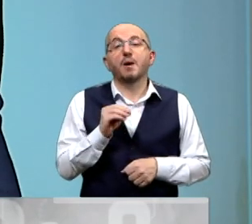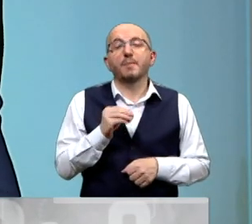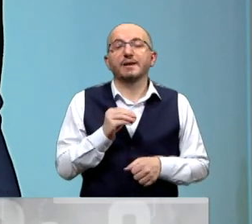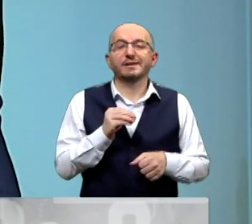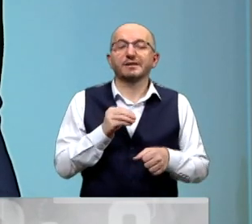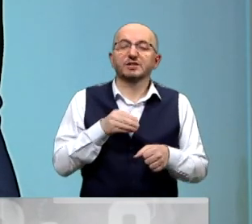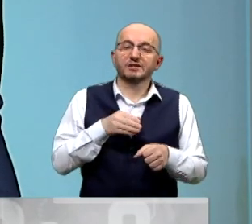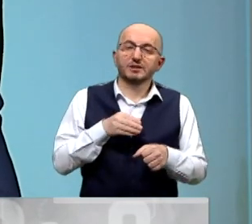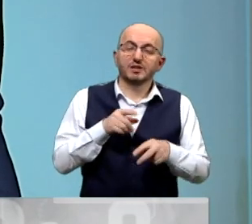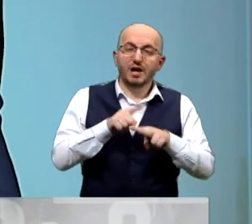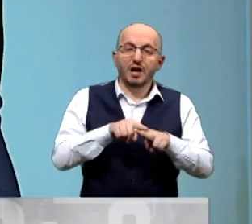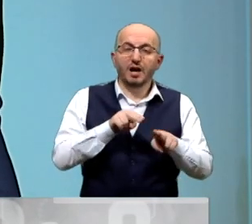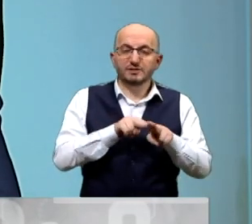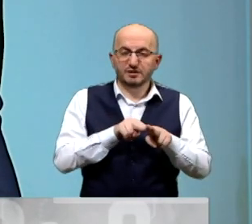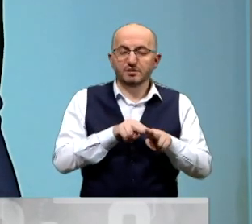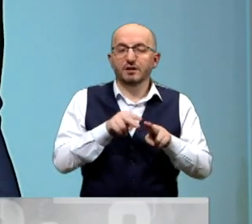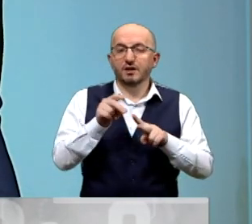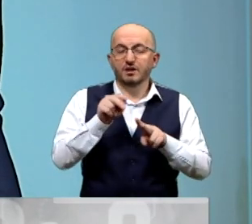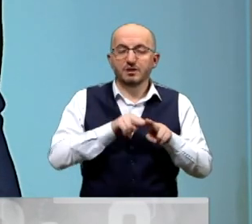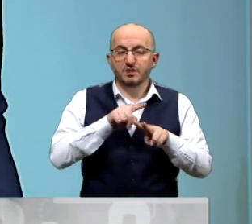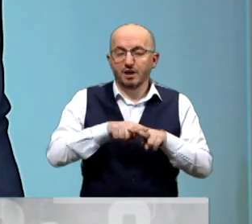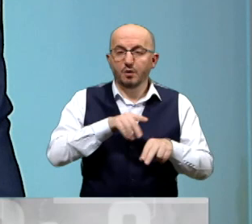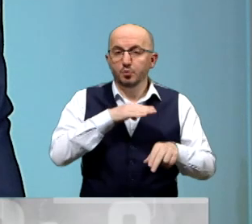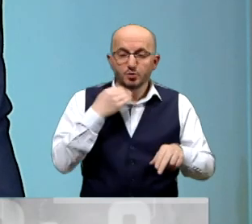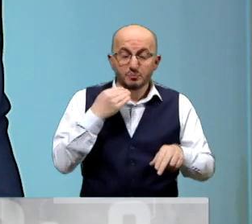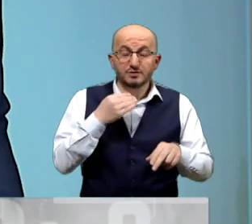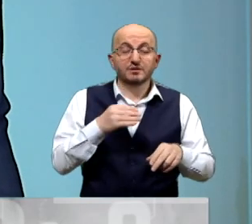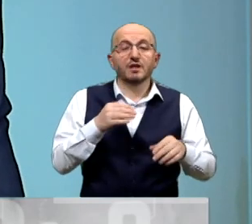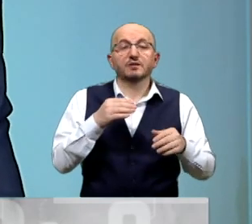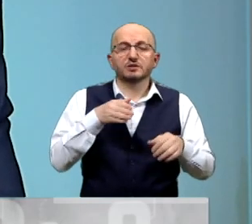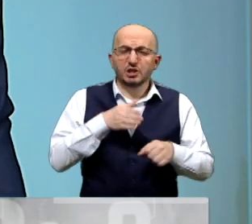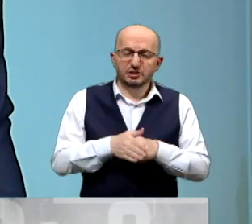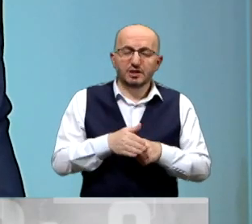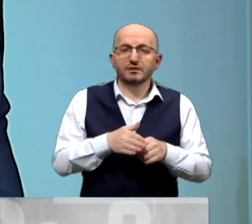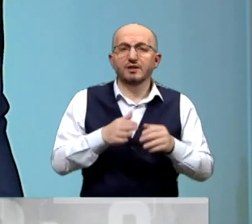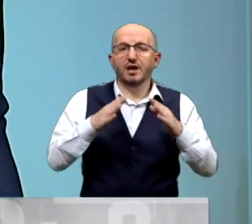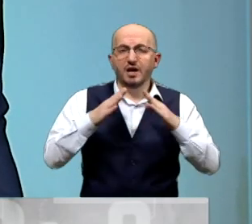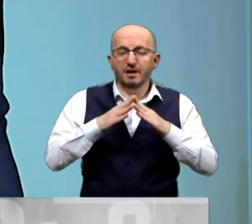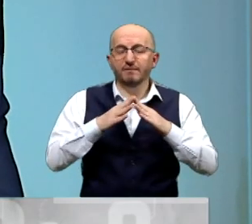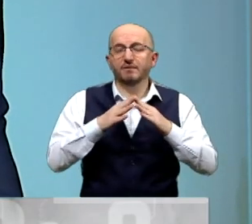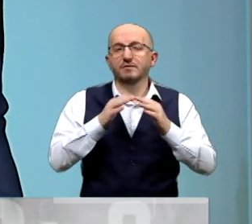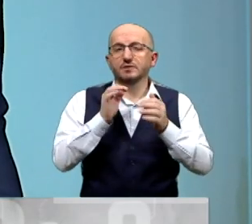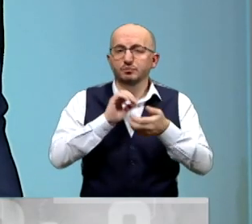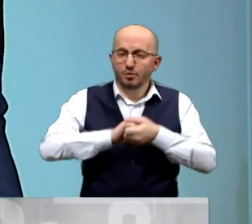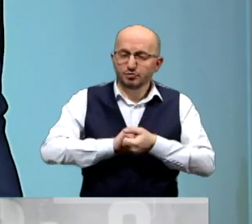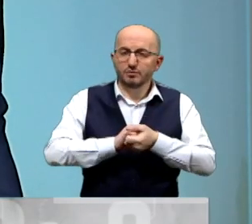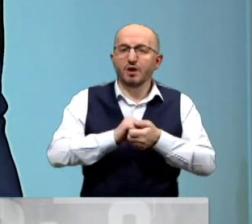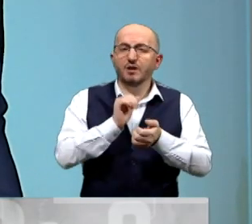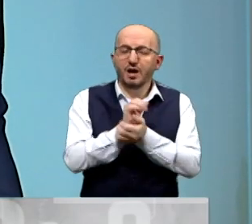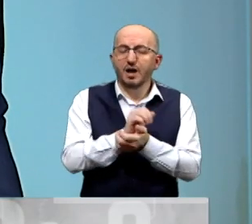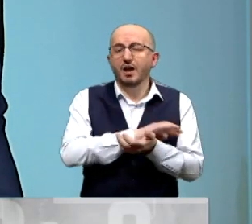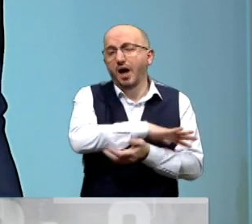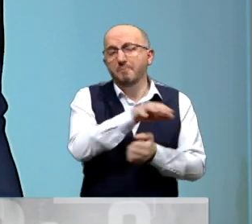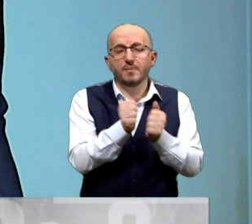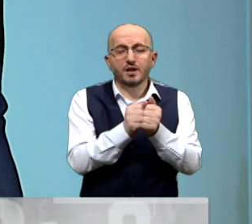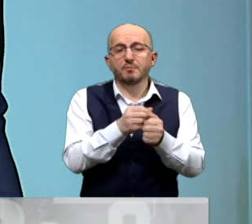kurbanı kesen insan da kesilen evin halkı da dostlar da hep birlikte yiyebilirler Dolayısıyla